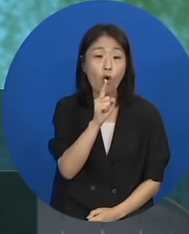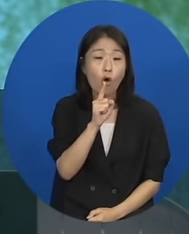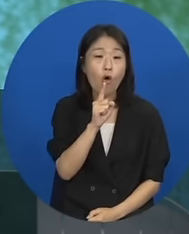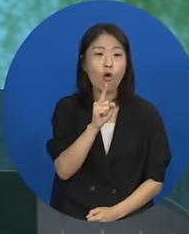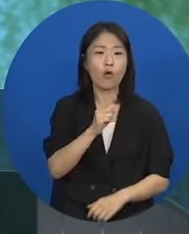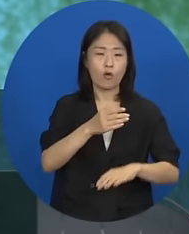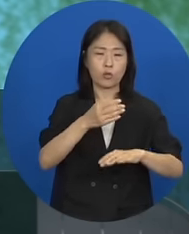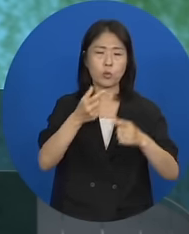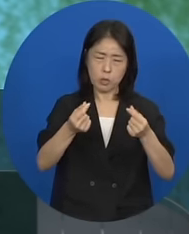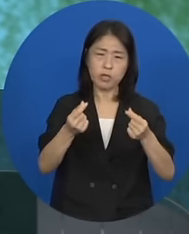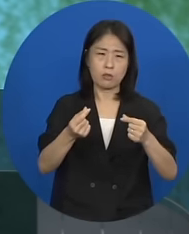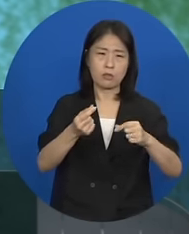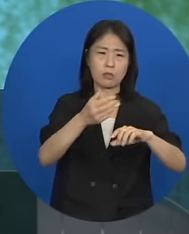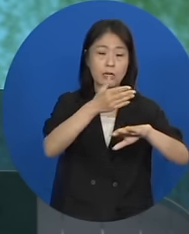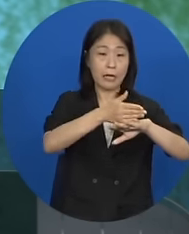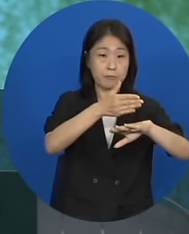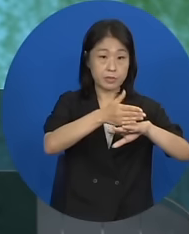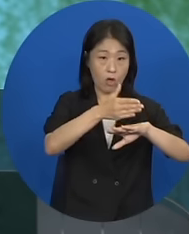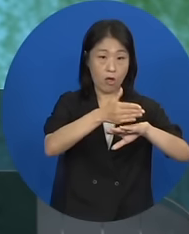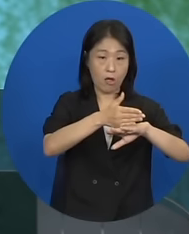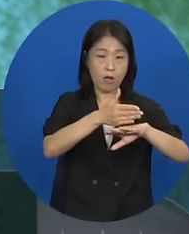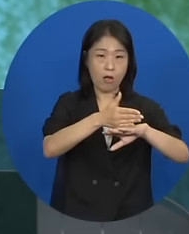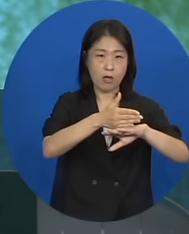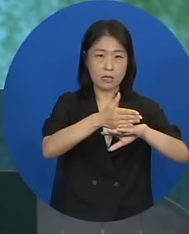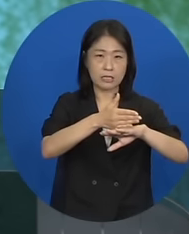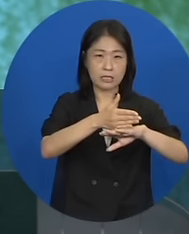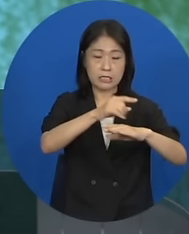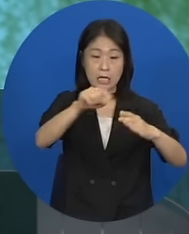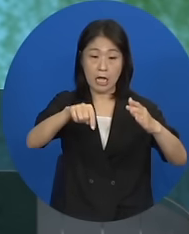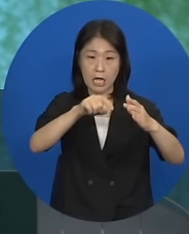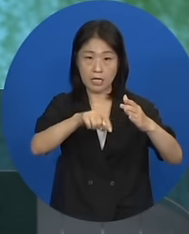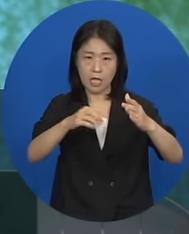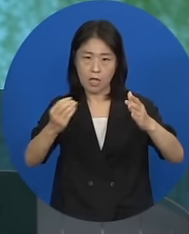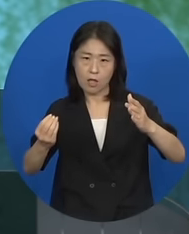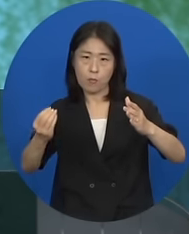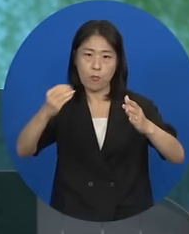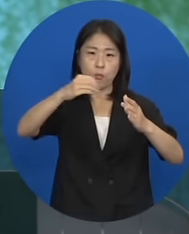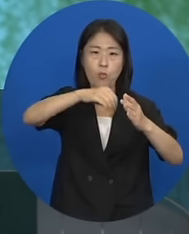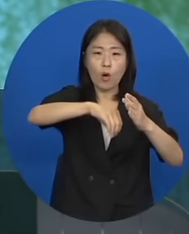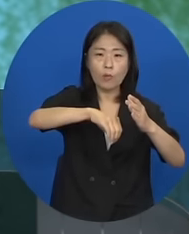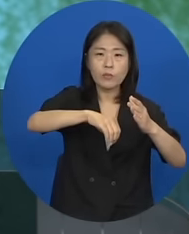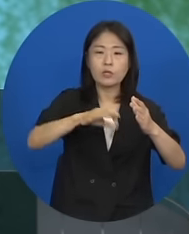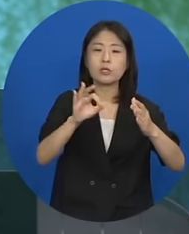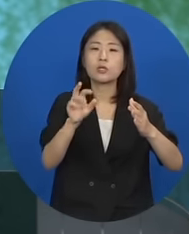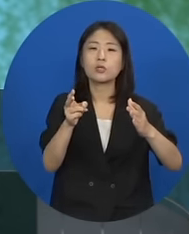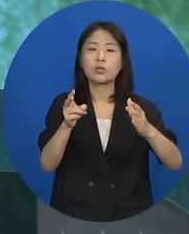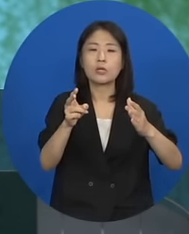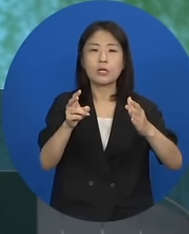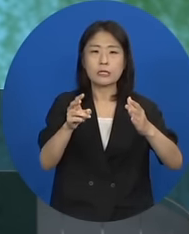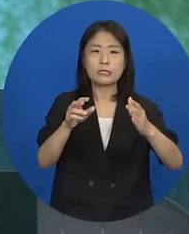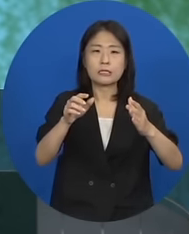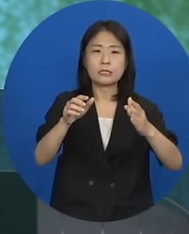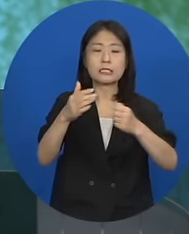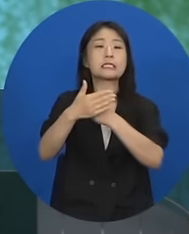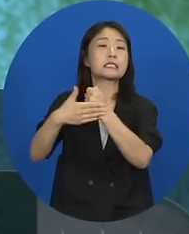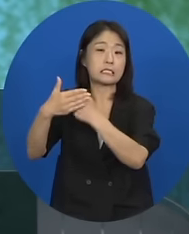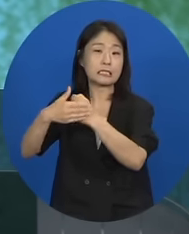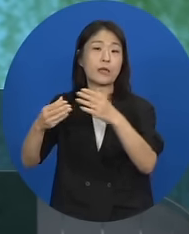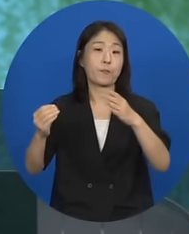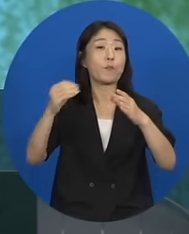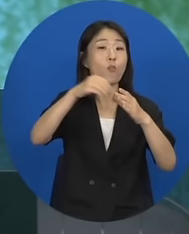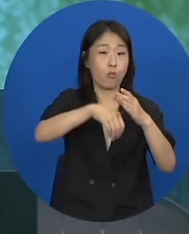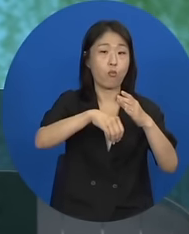그라는 단어가 나왔죠 감사 그리고 똑같은 이스에서 그이라고 하는 단어가 것니다 그래서